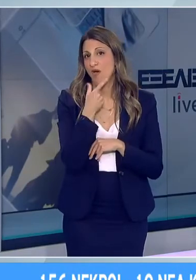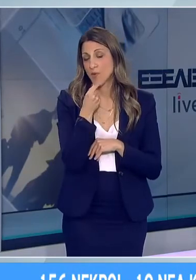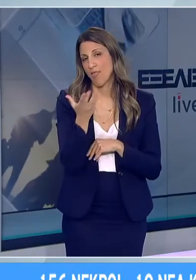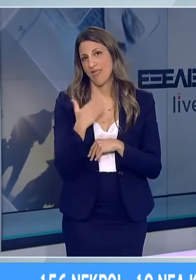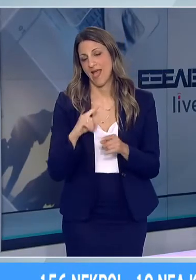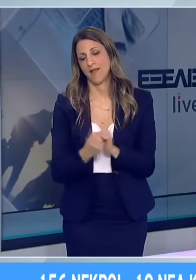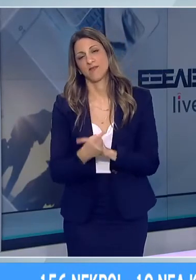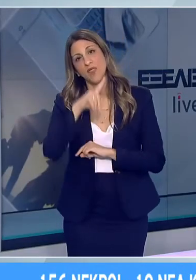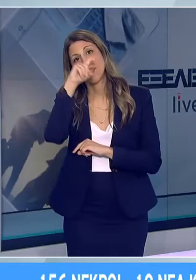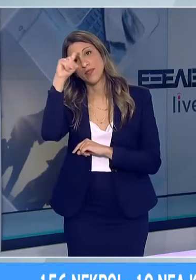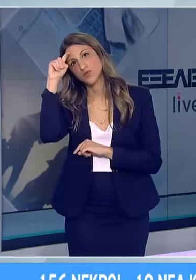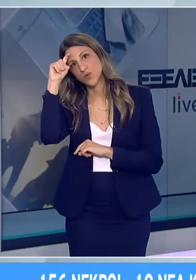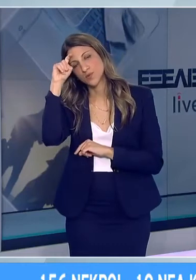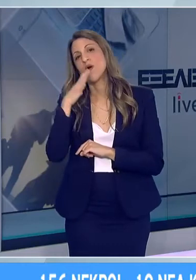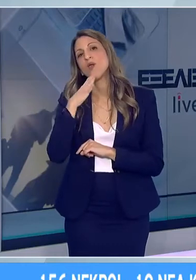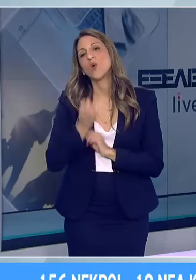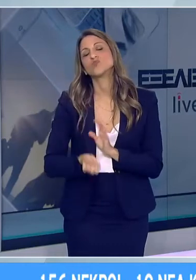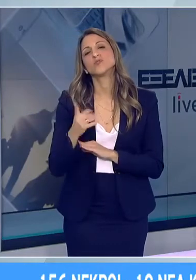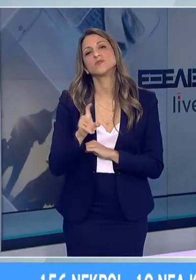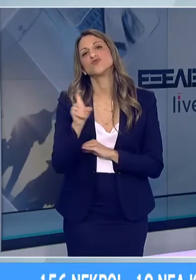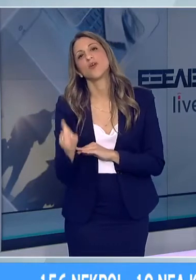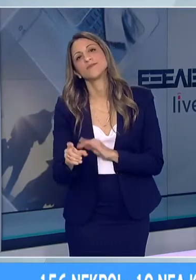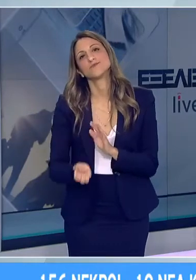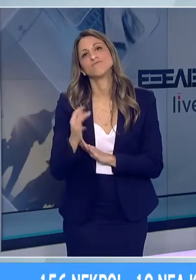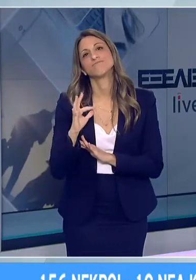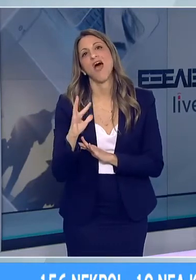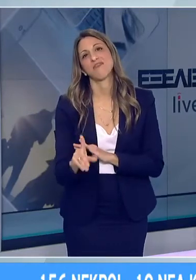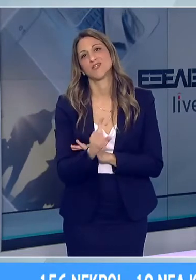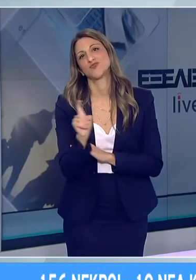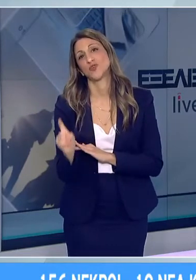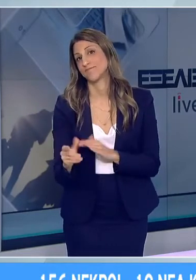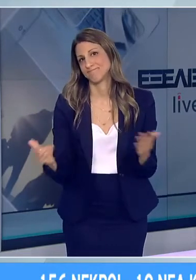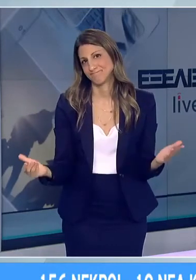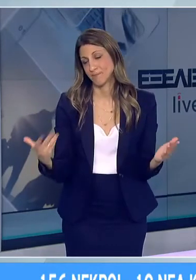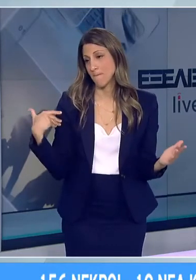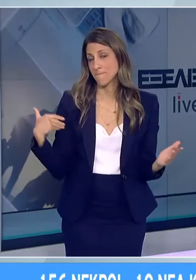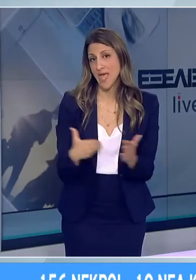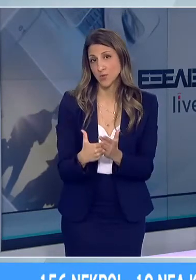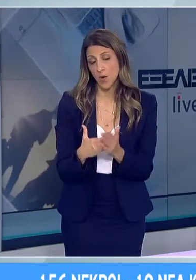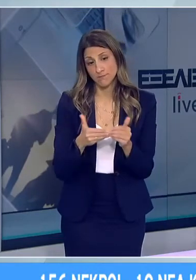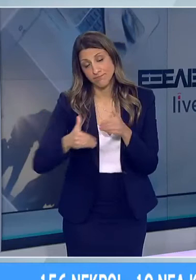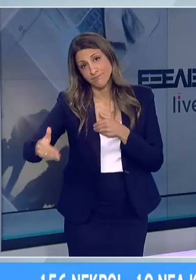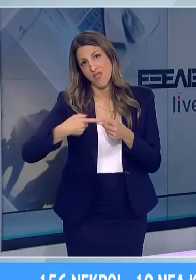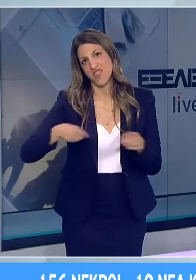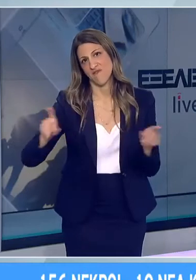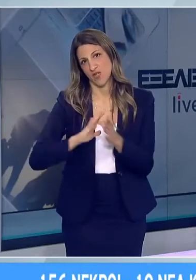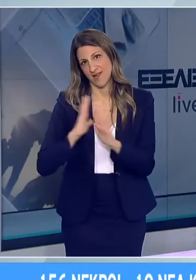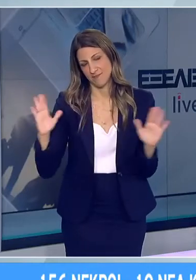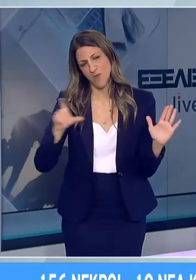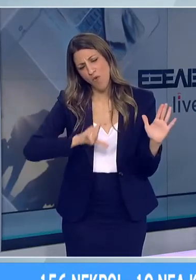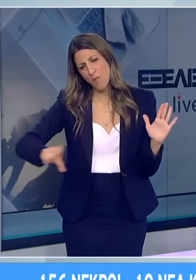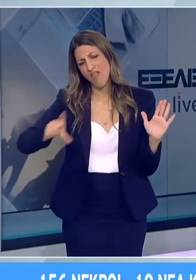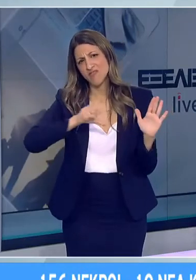μας. Γιατί η νέα μας καθημερινότητα διαφέρει από αυτή που γνωρίζαμε. Και αυτό γίνεται όλο και πιο εμφανές, ημέρα με την ημέρα, εβδομάδα με την